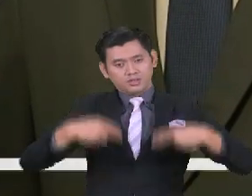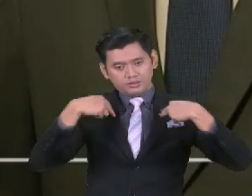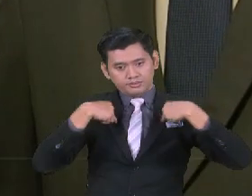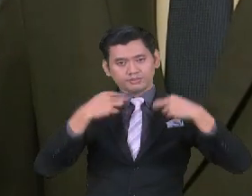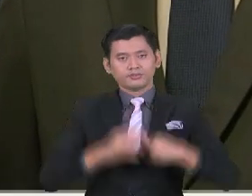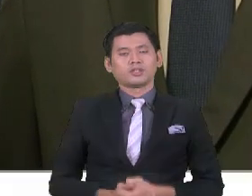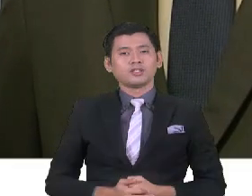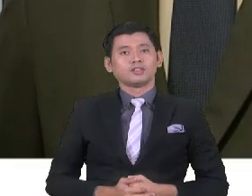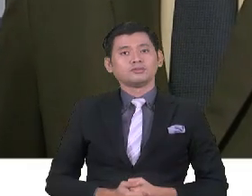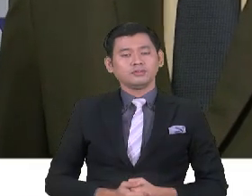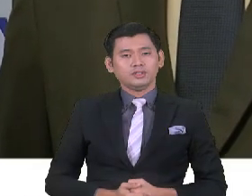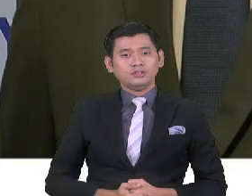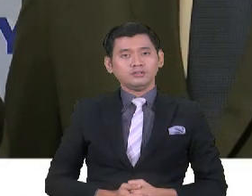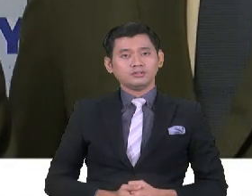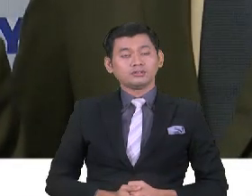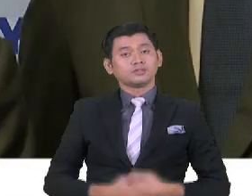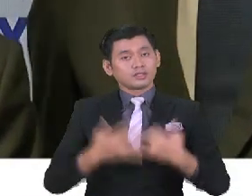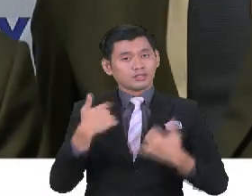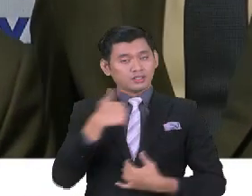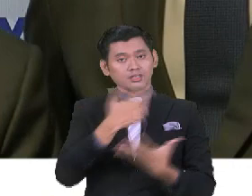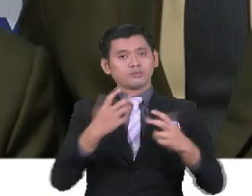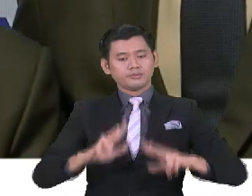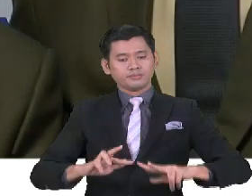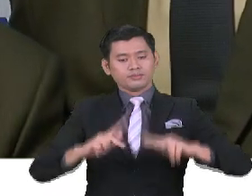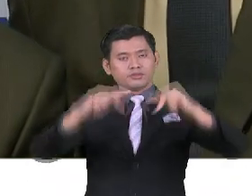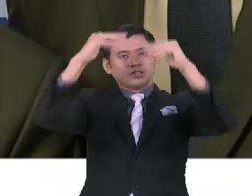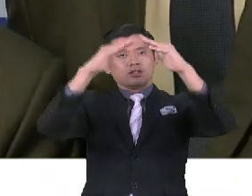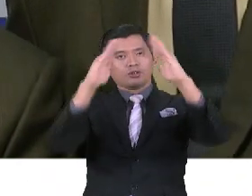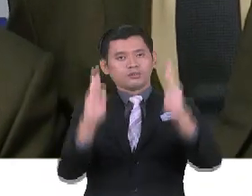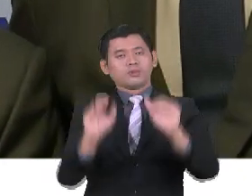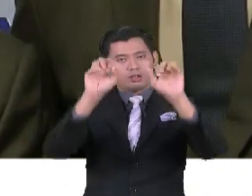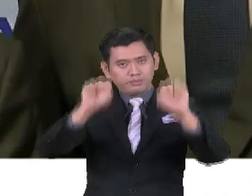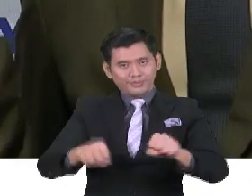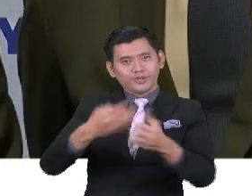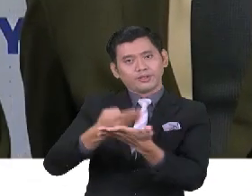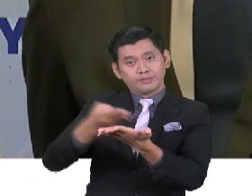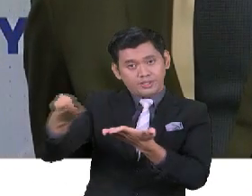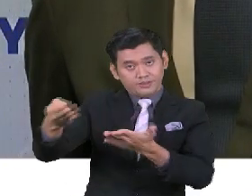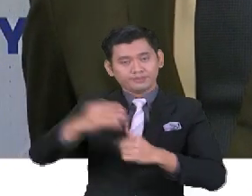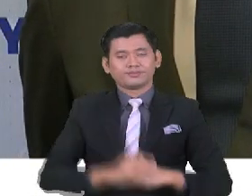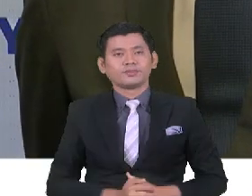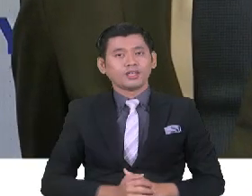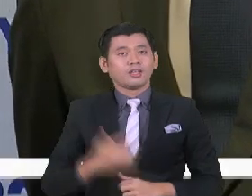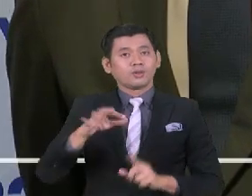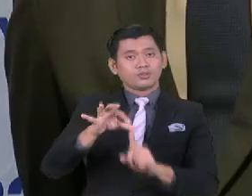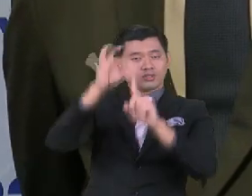Yang ini kita akan bina rumah mampu milik. Khususnya kita akan buka